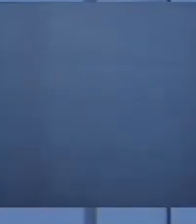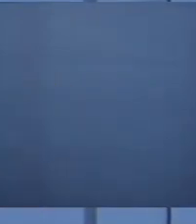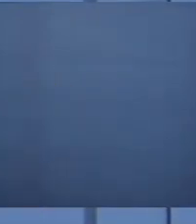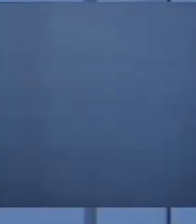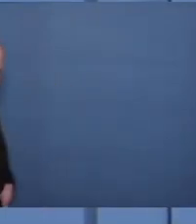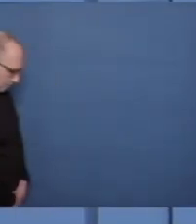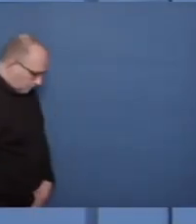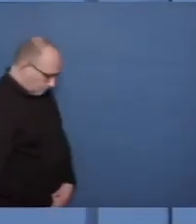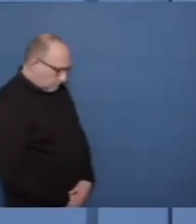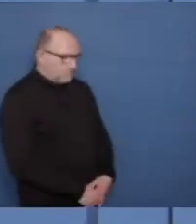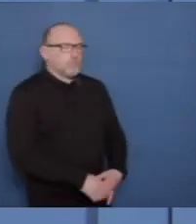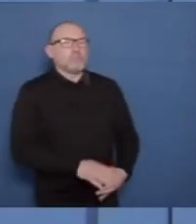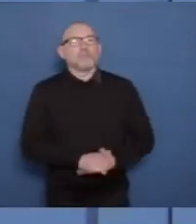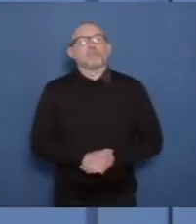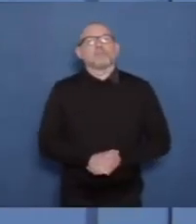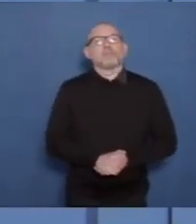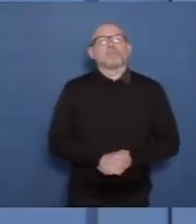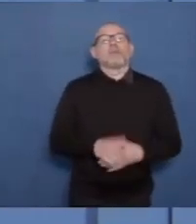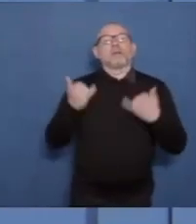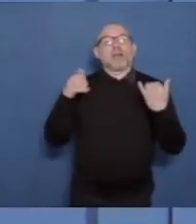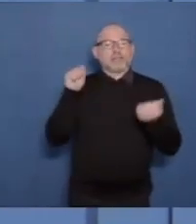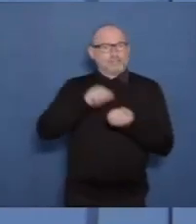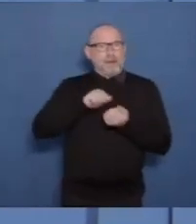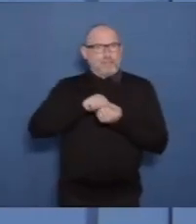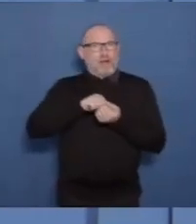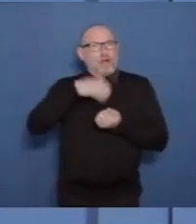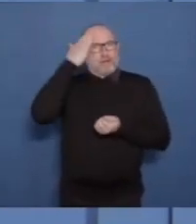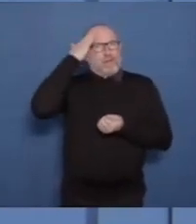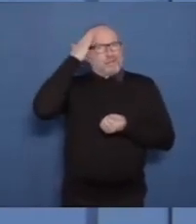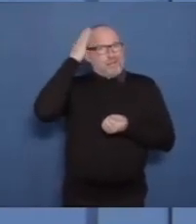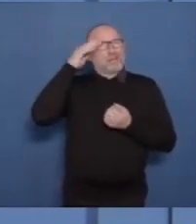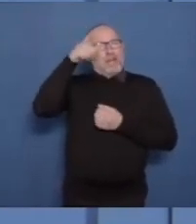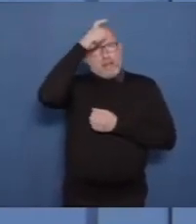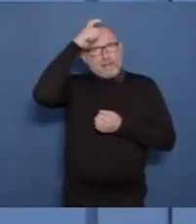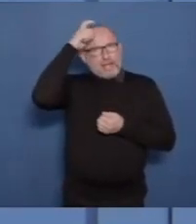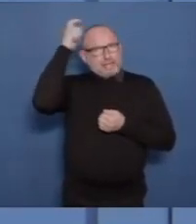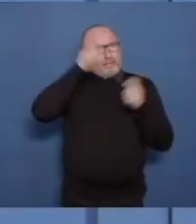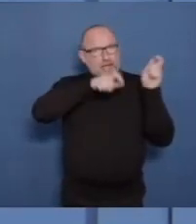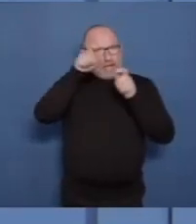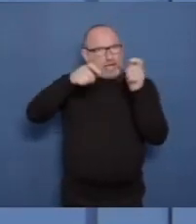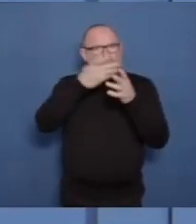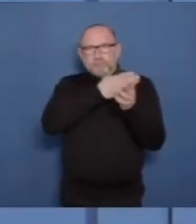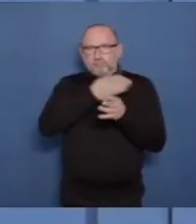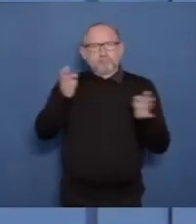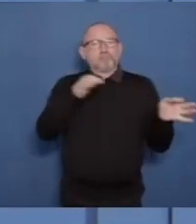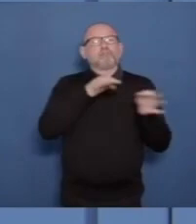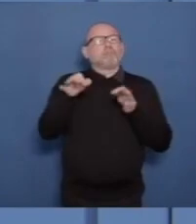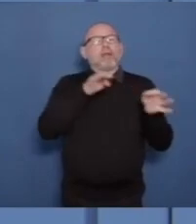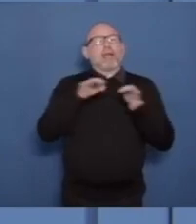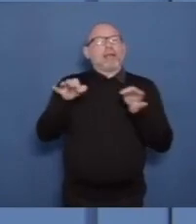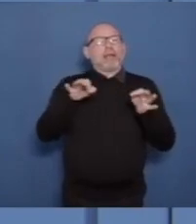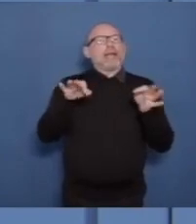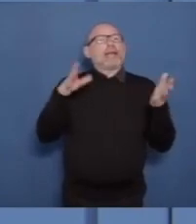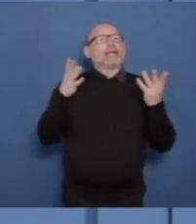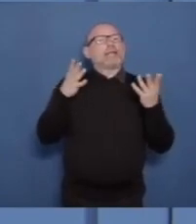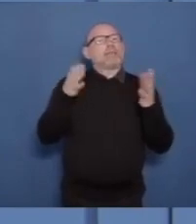Papier kennen wir natürlich. Das ist ein Kreis von Experten, die sich regelmäßig zur Pandemie äußern.